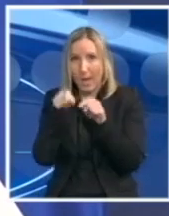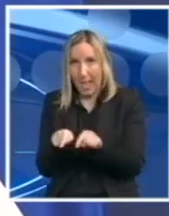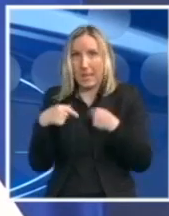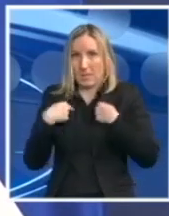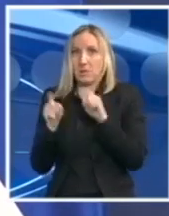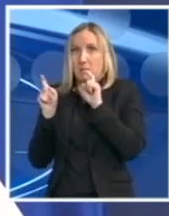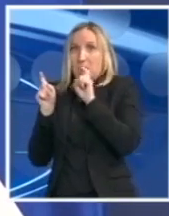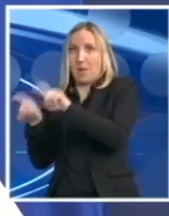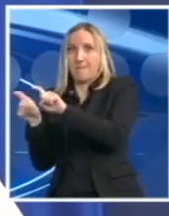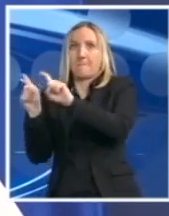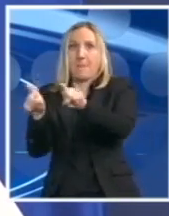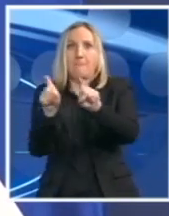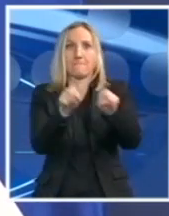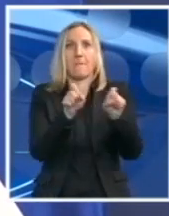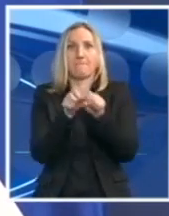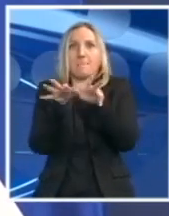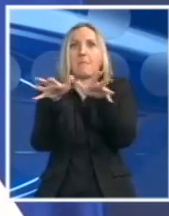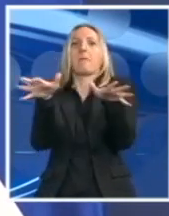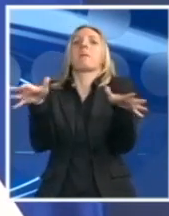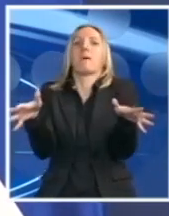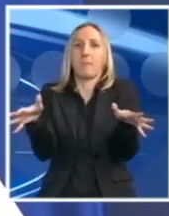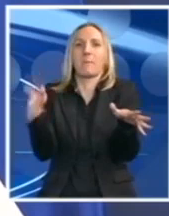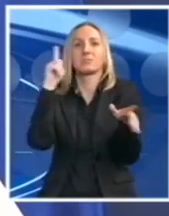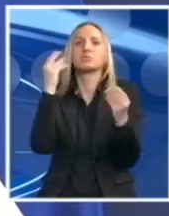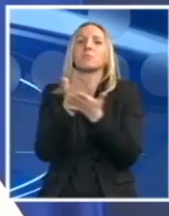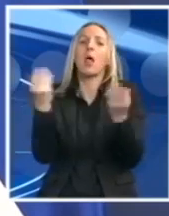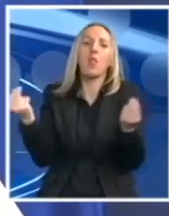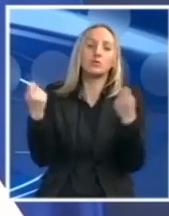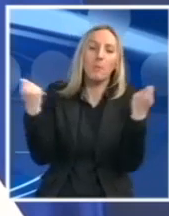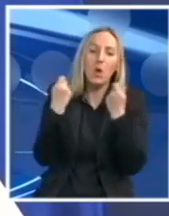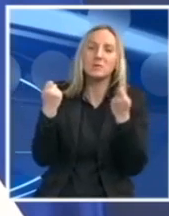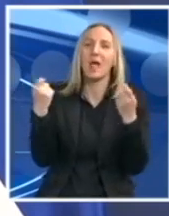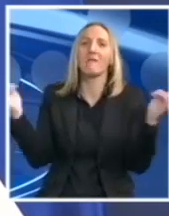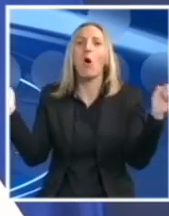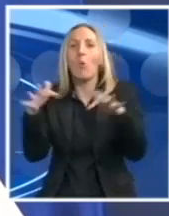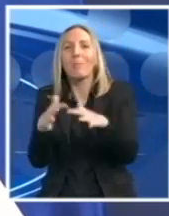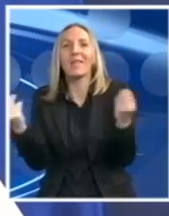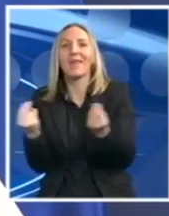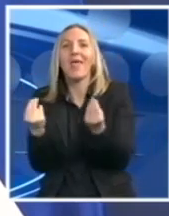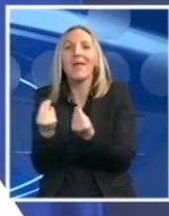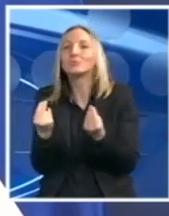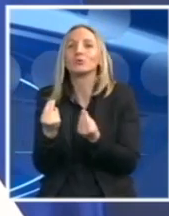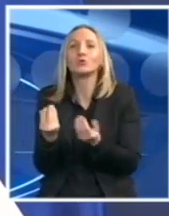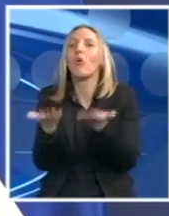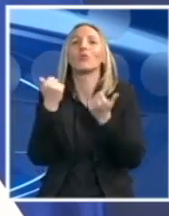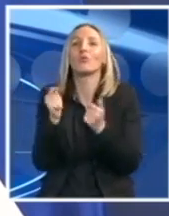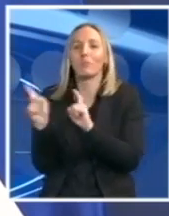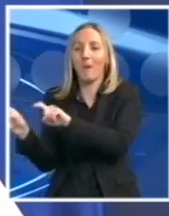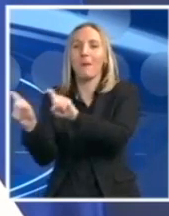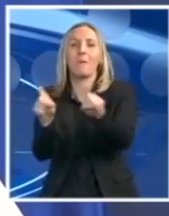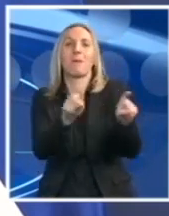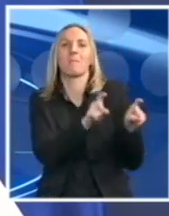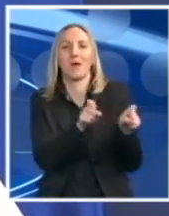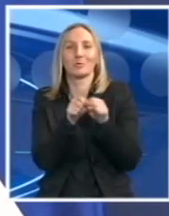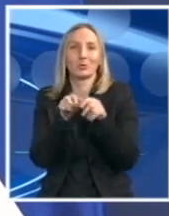i onda uvek istraživanje pokazuje da je bilo neko okupljanje, neka proslava i koja je dovela do daljeg širenja,